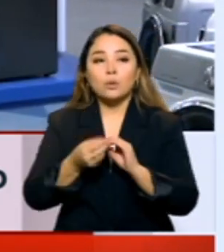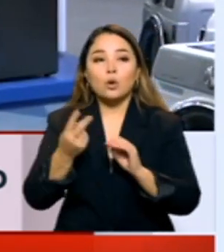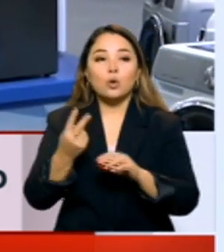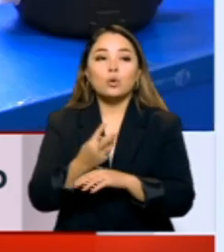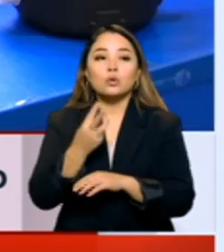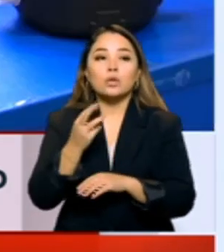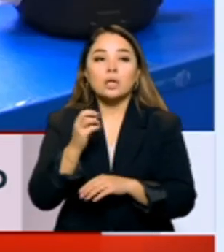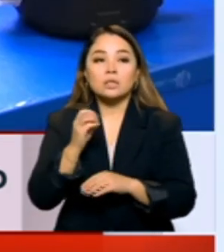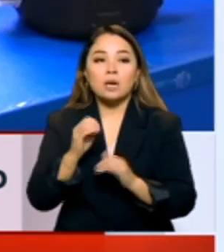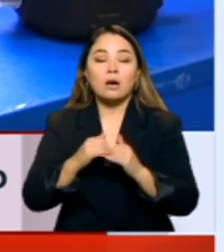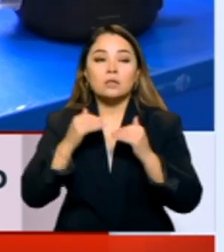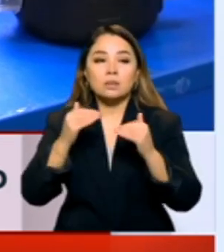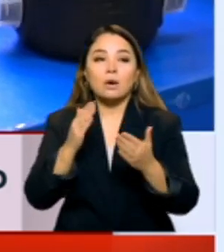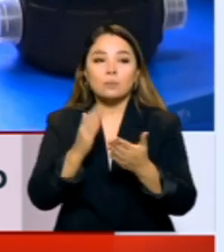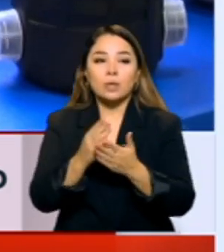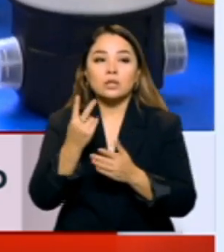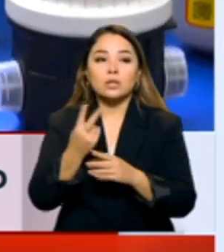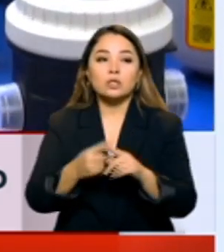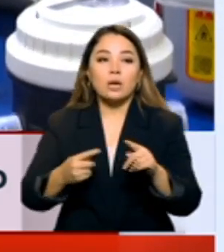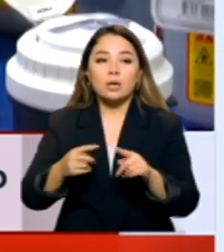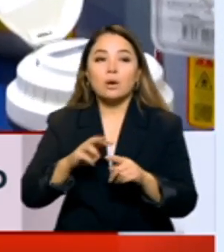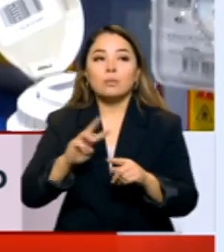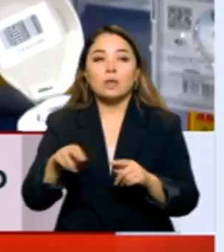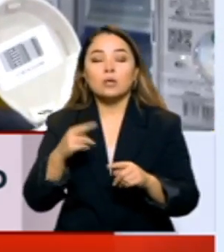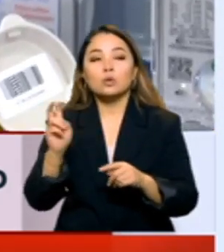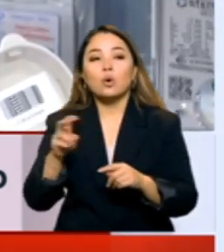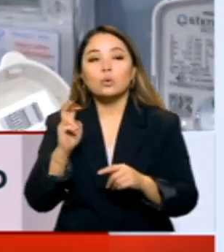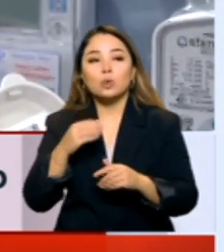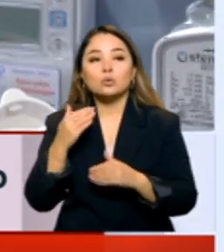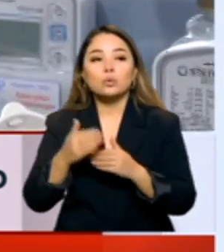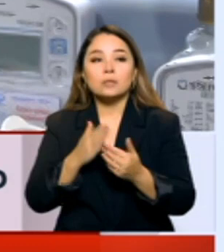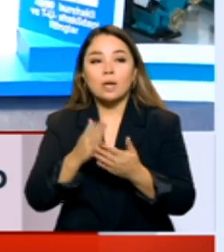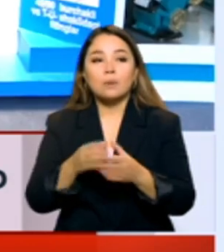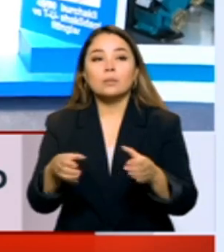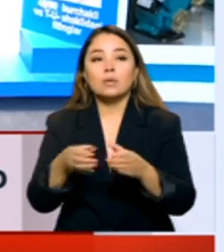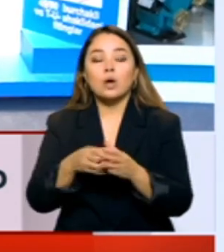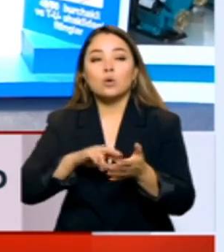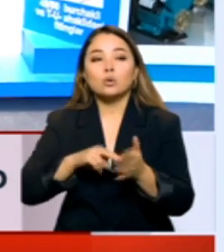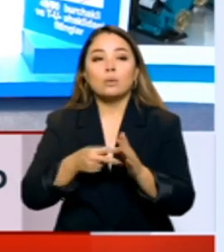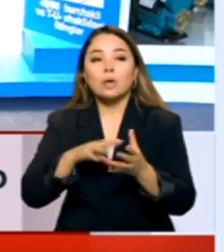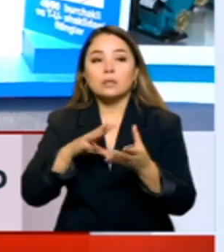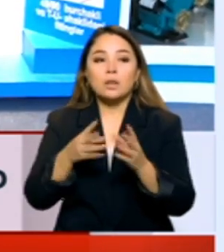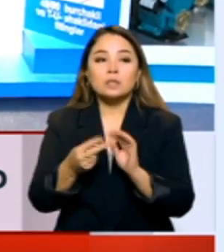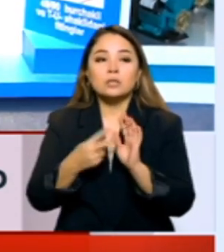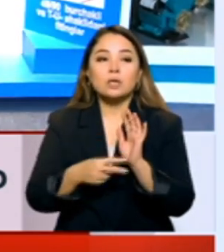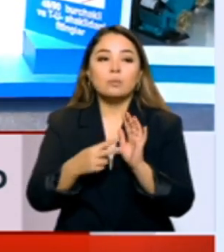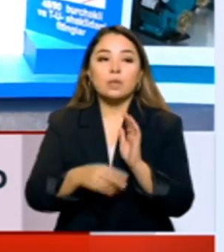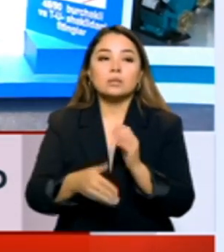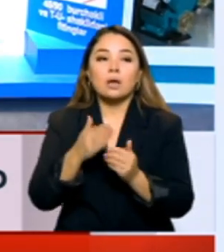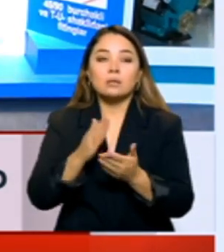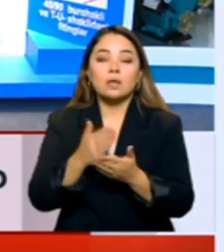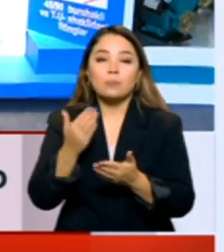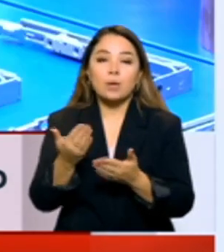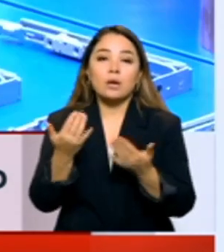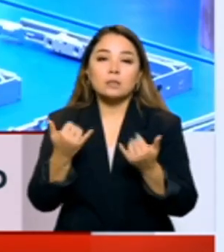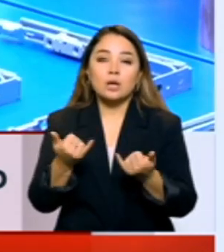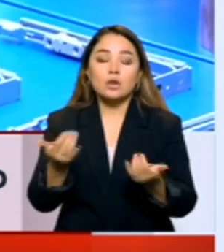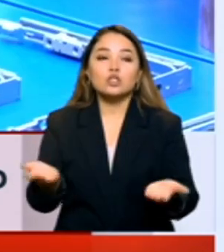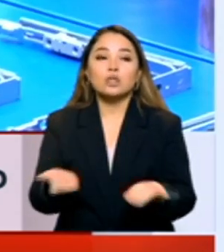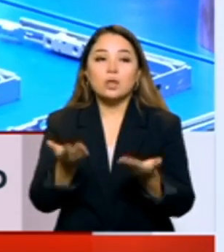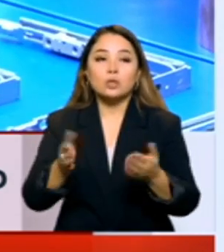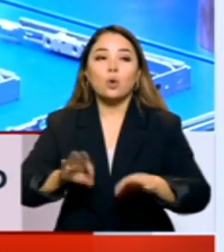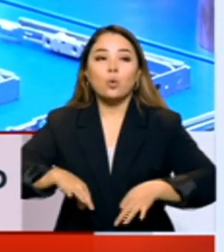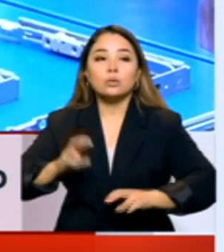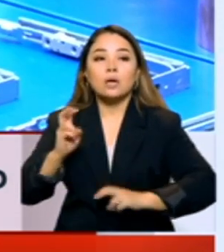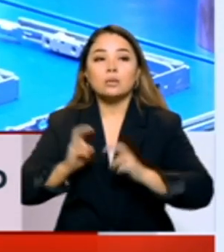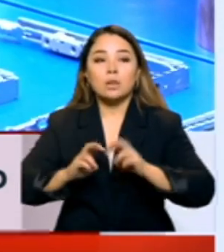есеге артқан. Жалпы құны 2,5 миллиард долларға жуықтайтын бірлескен жобалар саны 70-тен асады. Әсіресе жеңіл өнеркәсіп